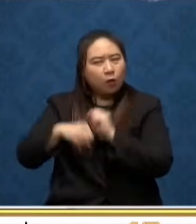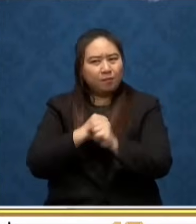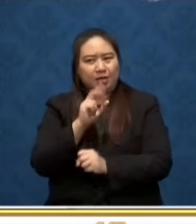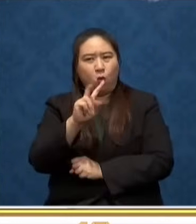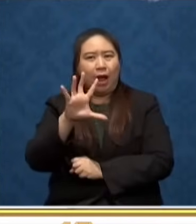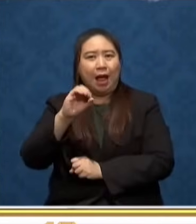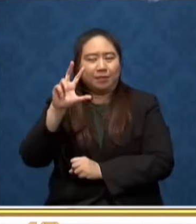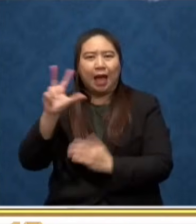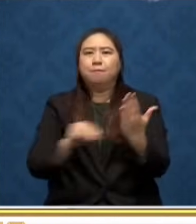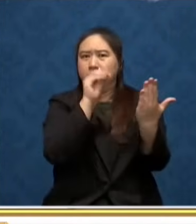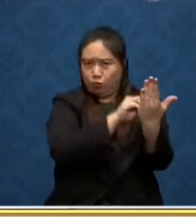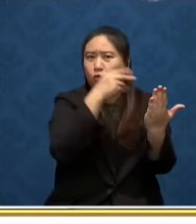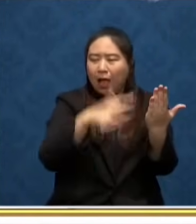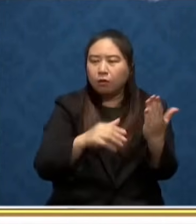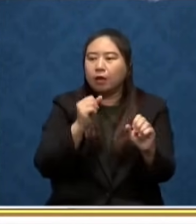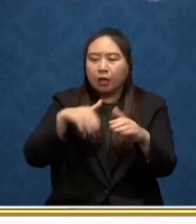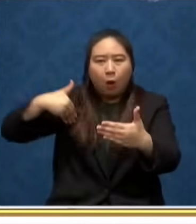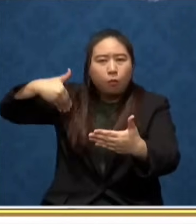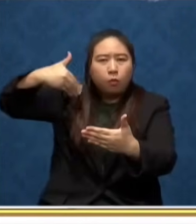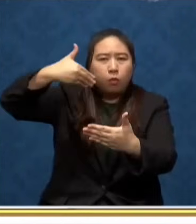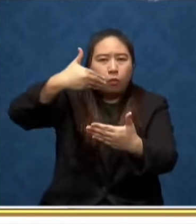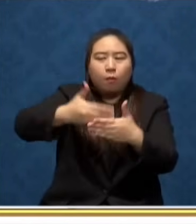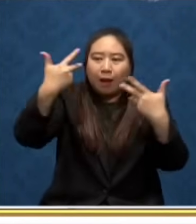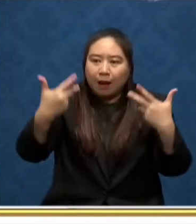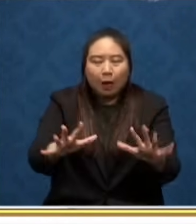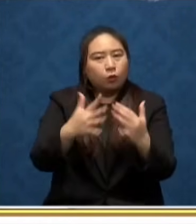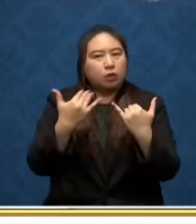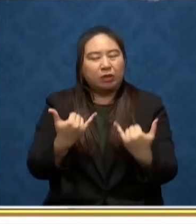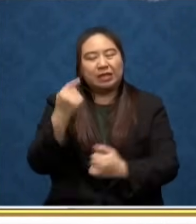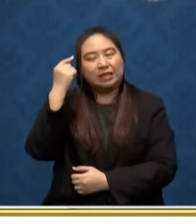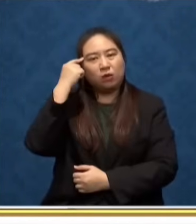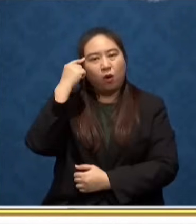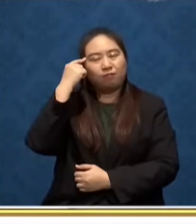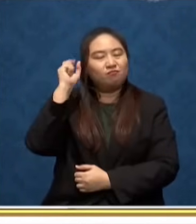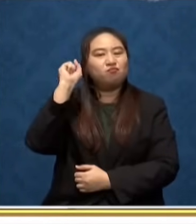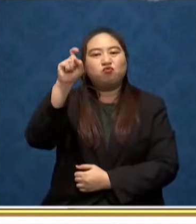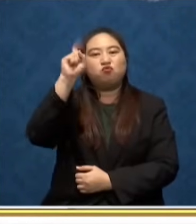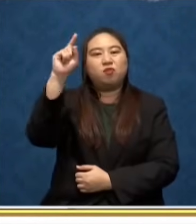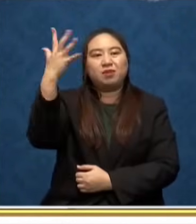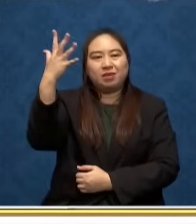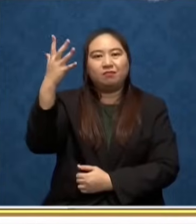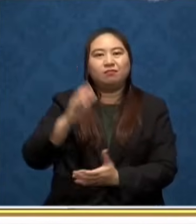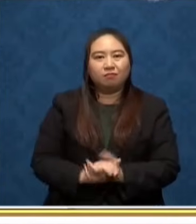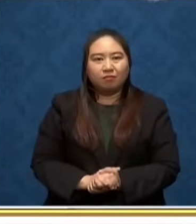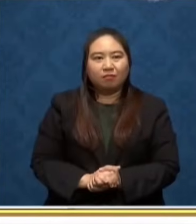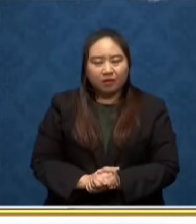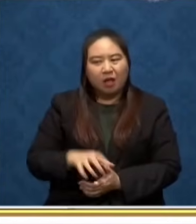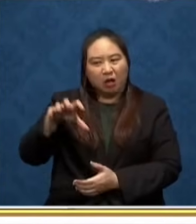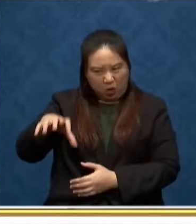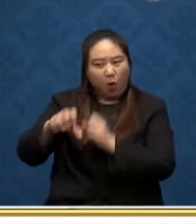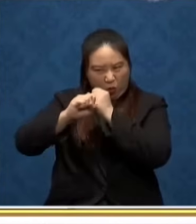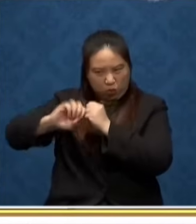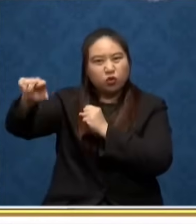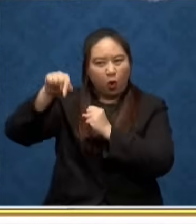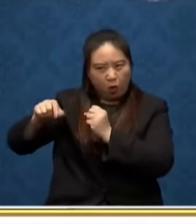ยจนถึงบัดนี้ค่ะดิฉันคิดว่าการปฏิรูปสื่ออาจจะไม่เร่งด่วนเท่ากับการปฏิรูปกสทช.ค่